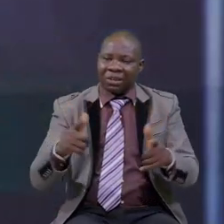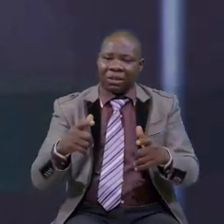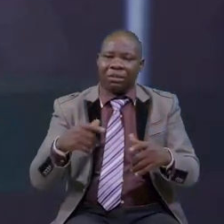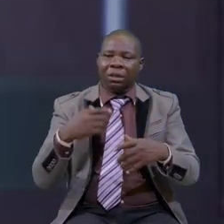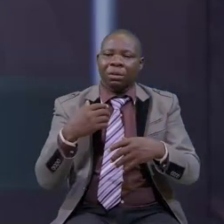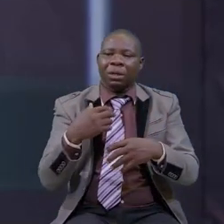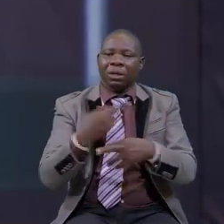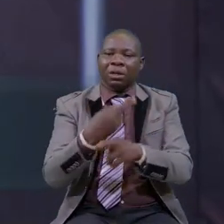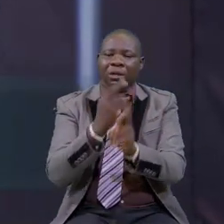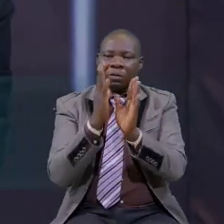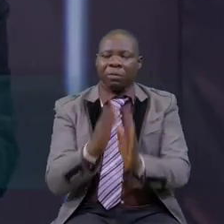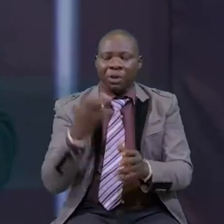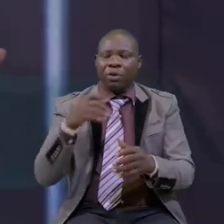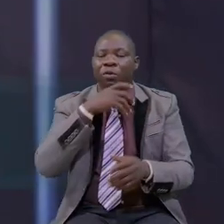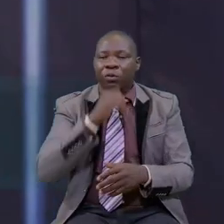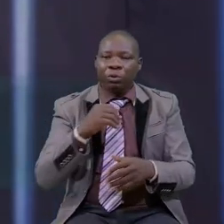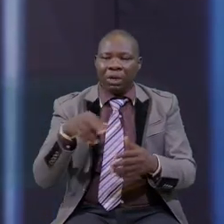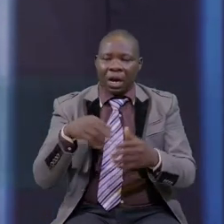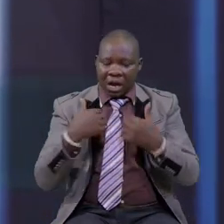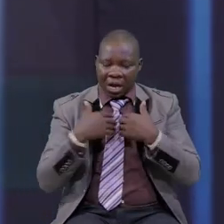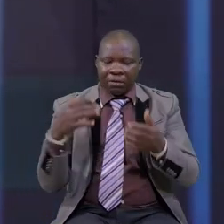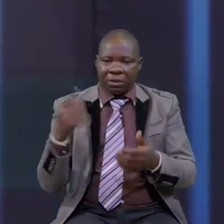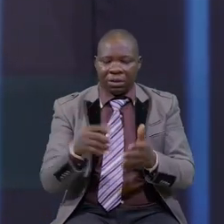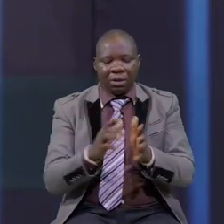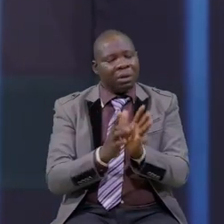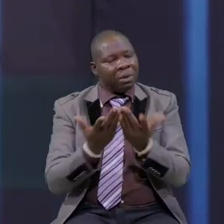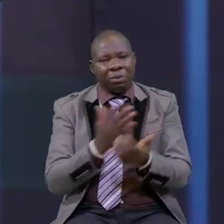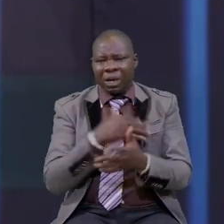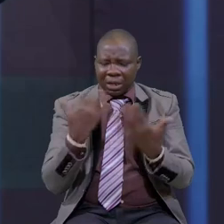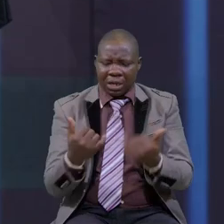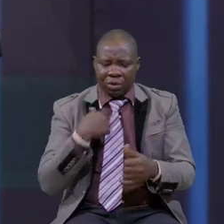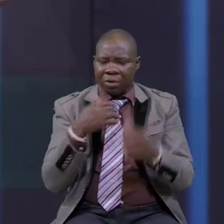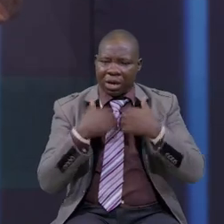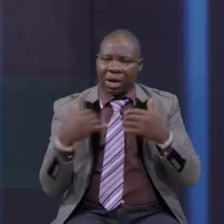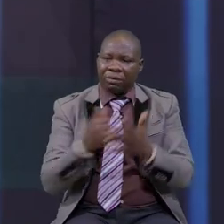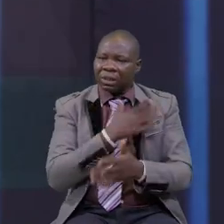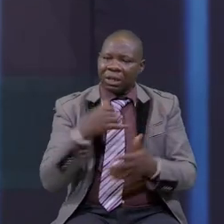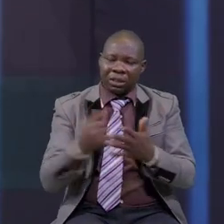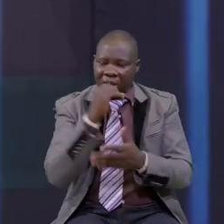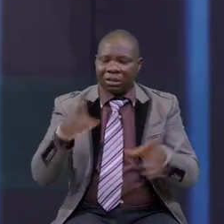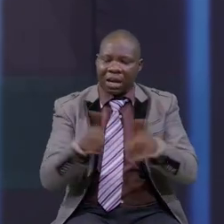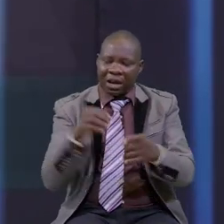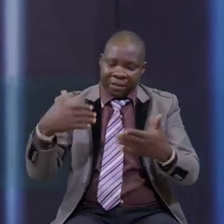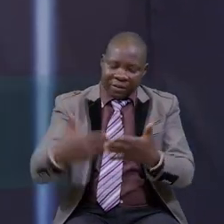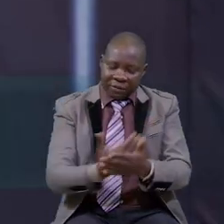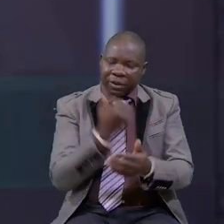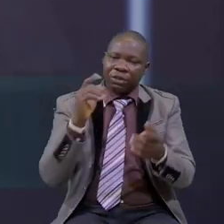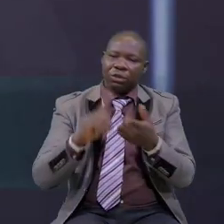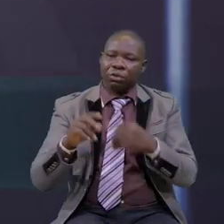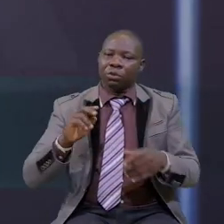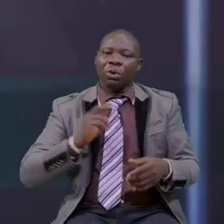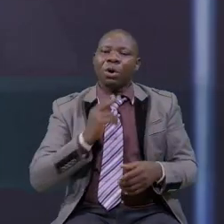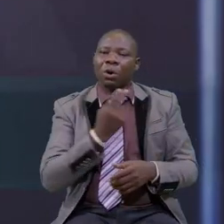ils ont lu la Bible. Et maintenant, nous avons la même Bible et elle est aussi fraîche pour nous comme en leur temps. Parce